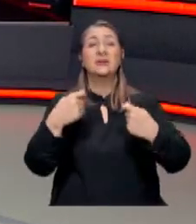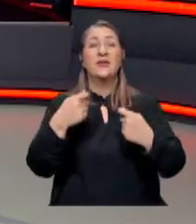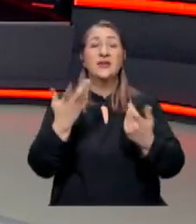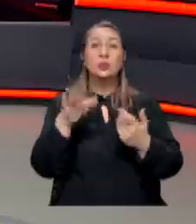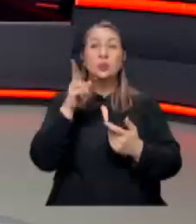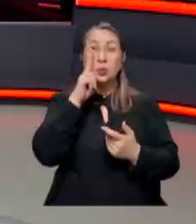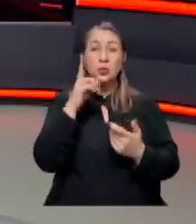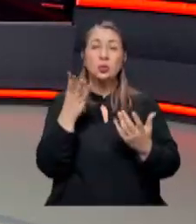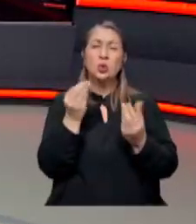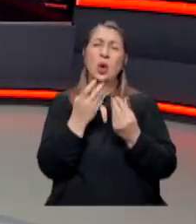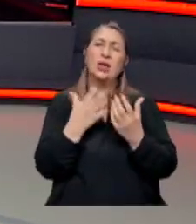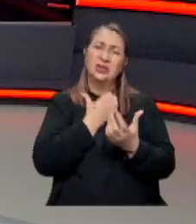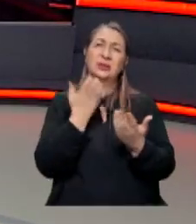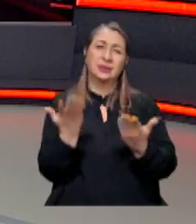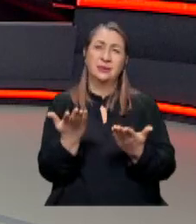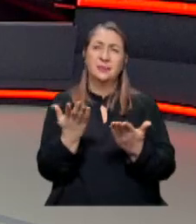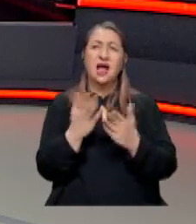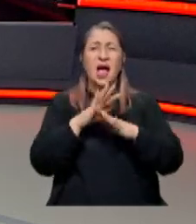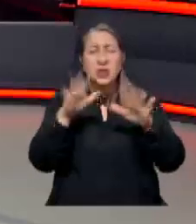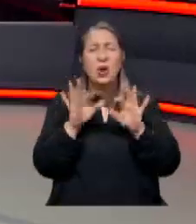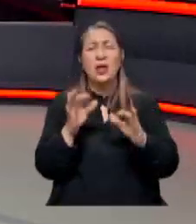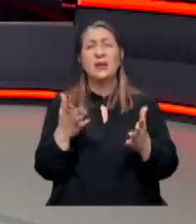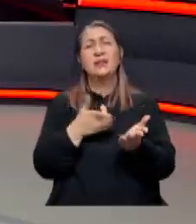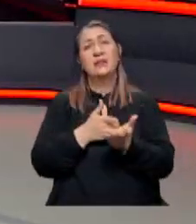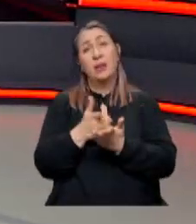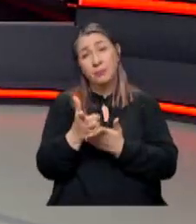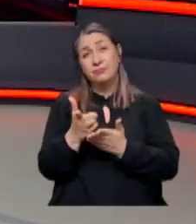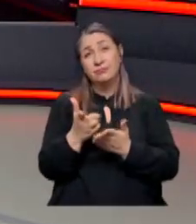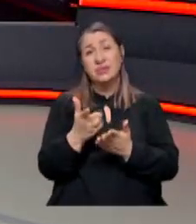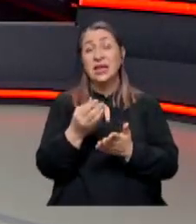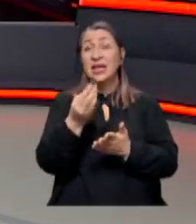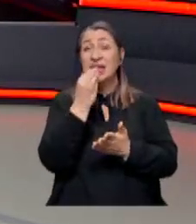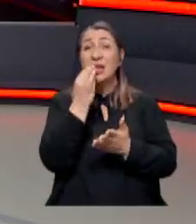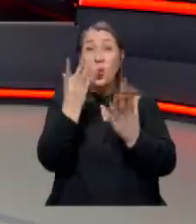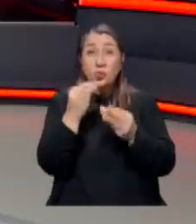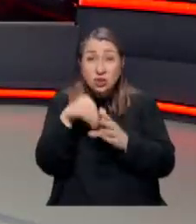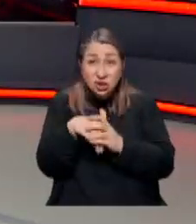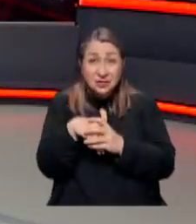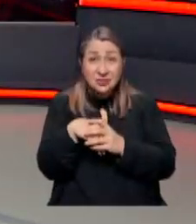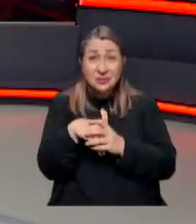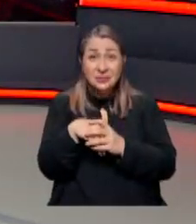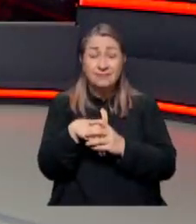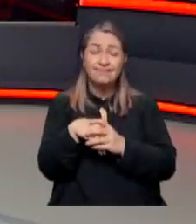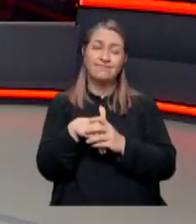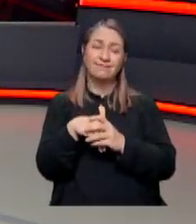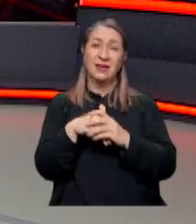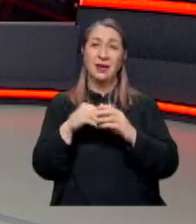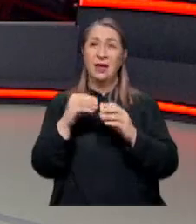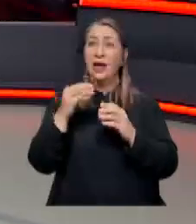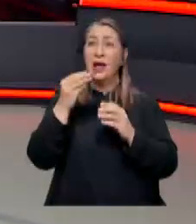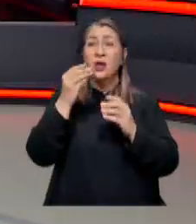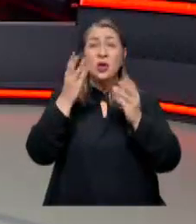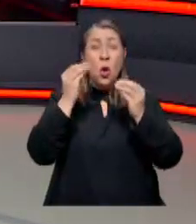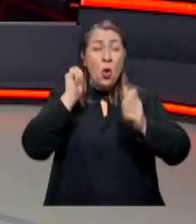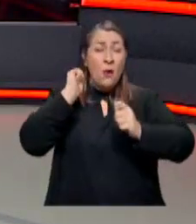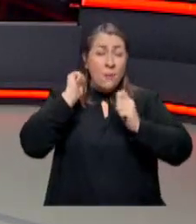ve neticesi ama çok acıklı. Her şey öyle de tarımda gıda olduğu için, raflarda şu anda en